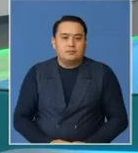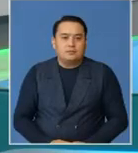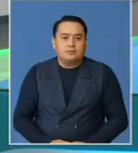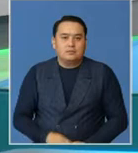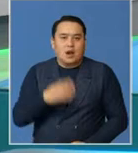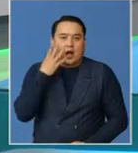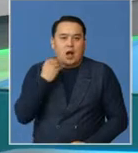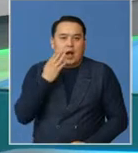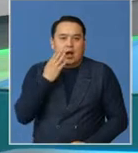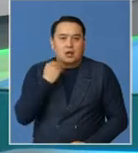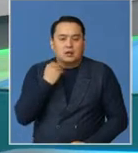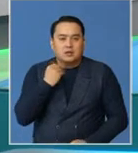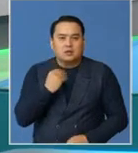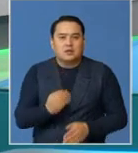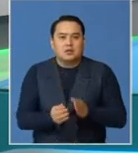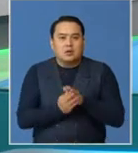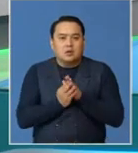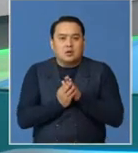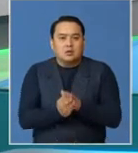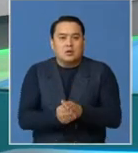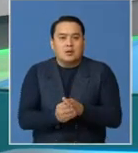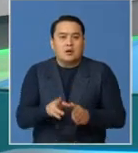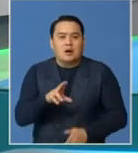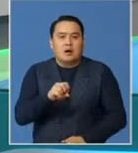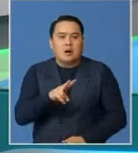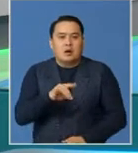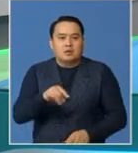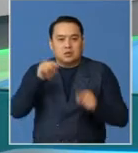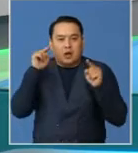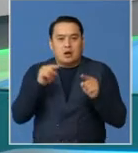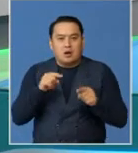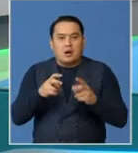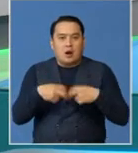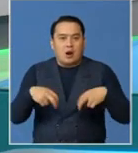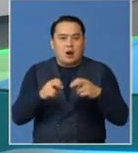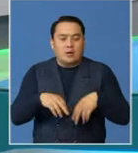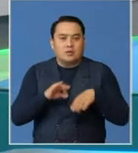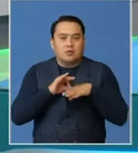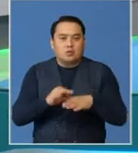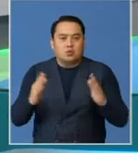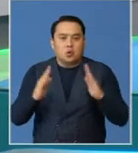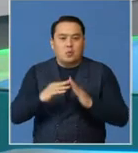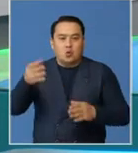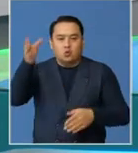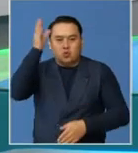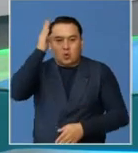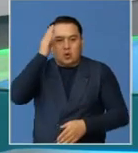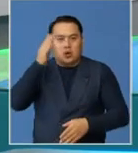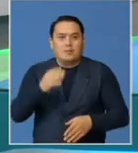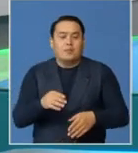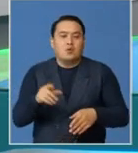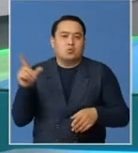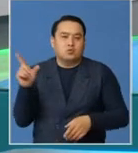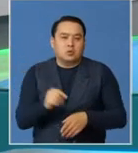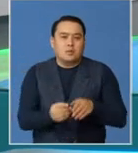В Алматы простились с Карлом Байпаковым. Торжественная церемония прощания со знаменитым археологом прошла в Доме ученых. На гражданскую панихиду